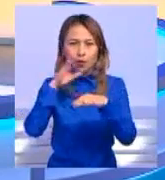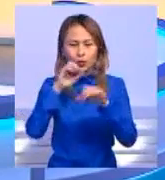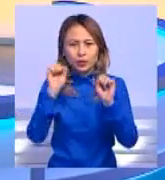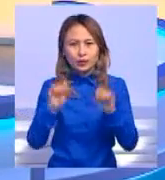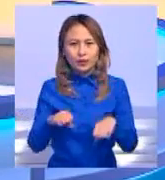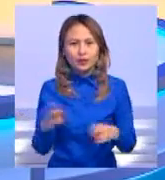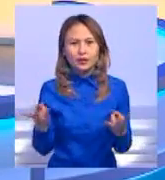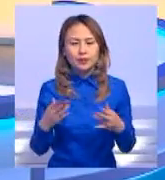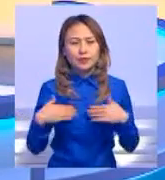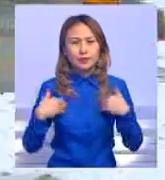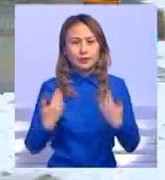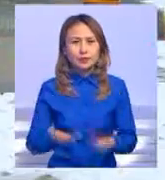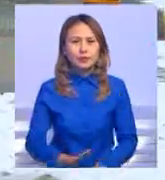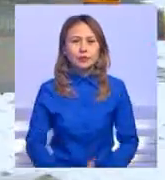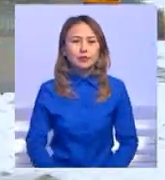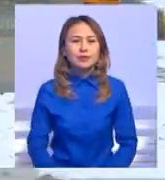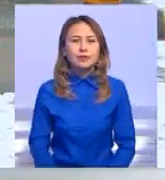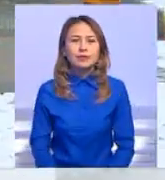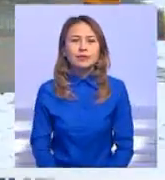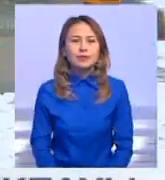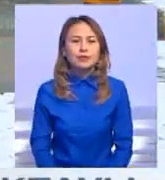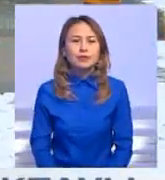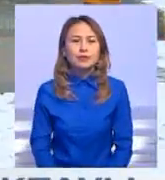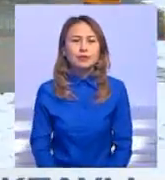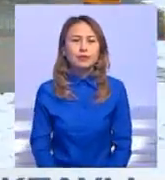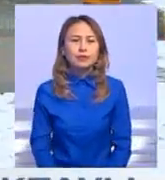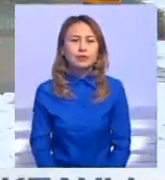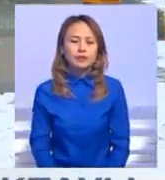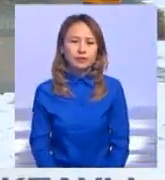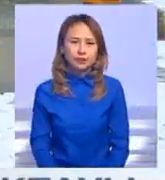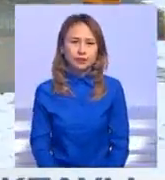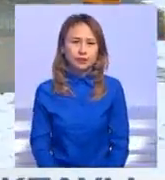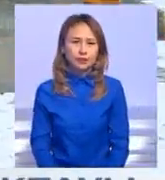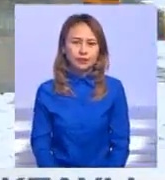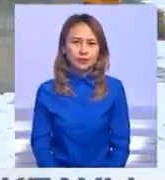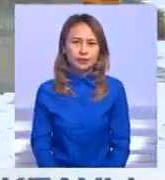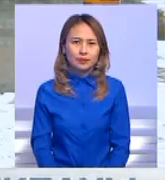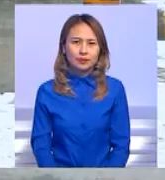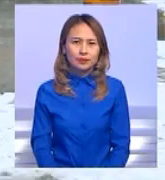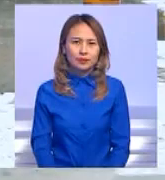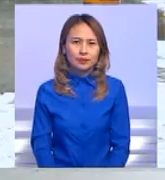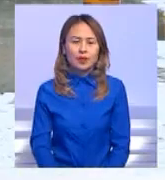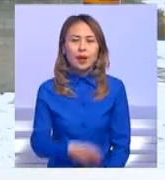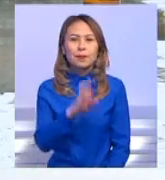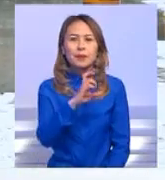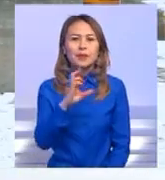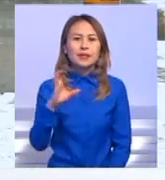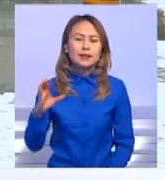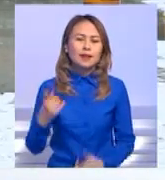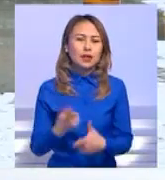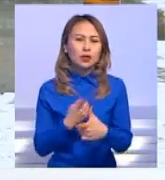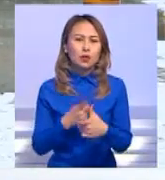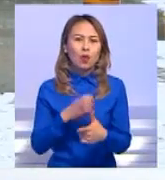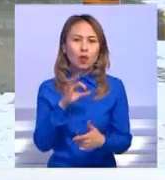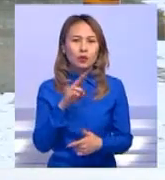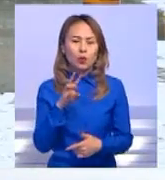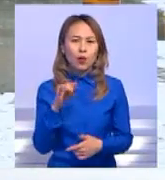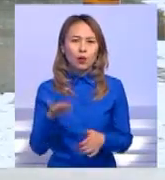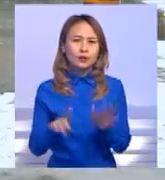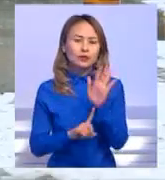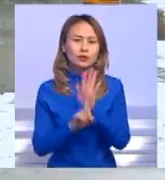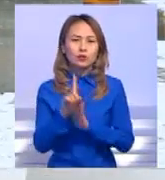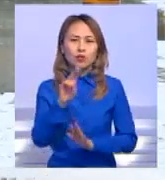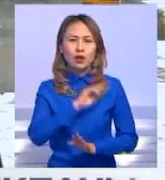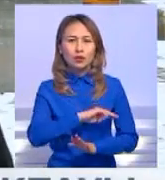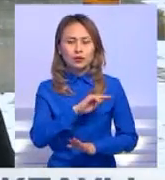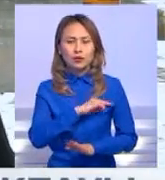қабілетті болуын тіледі. От коммерческой службы BBC Worldwide я... BBC Worldwide коммерциялық қызметінің